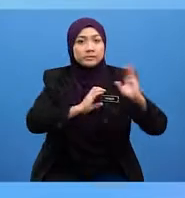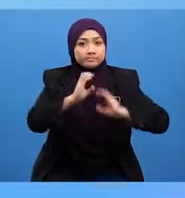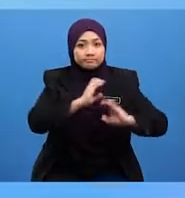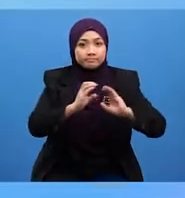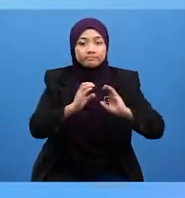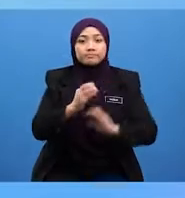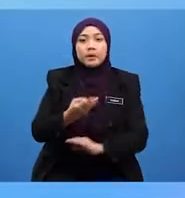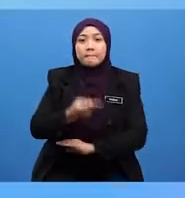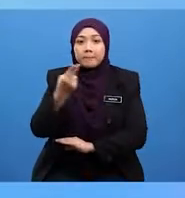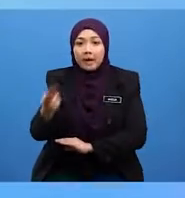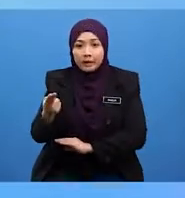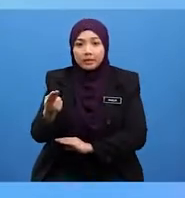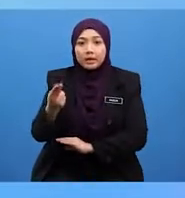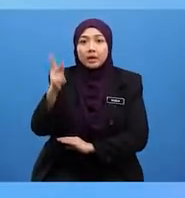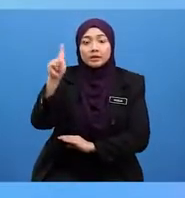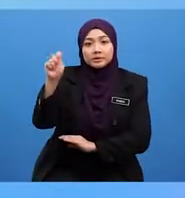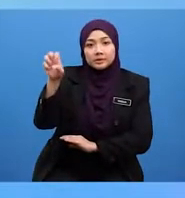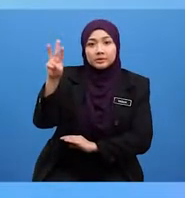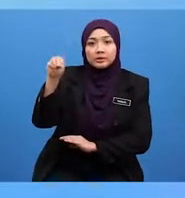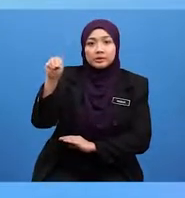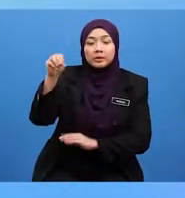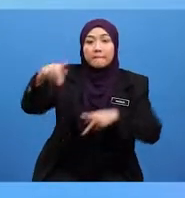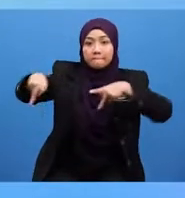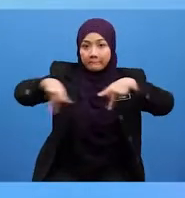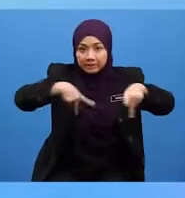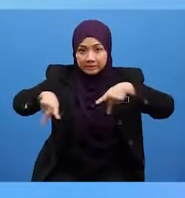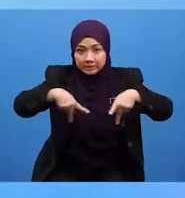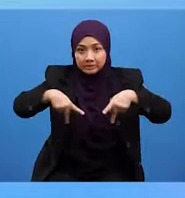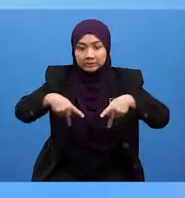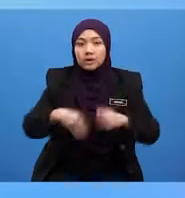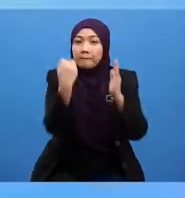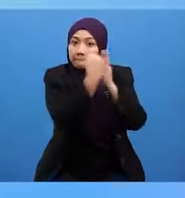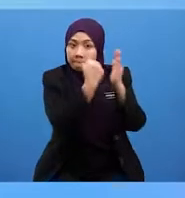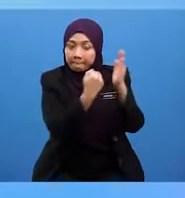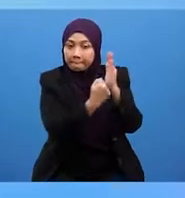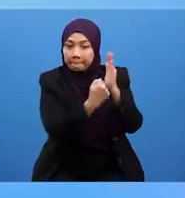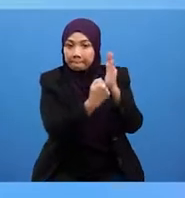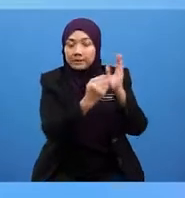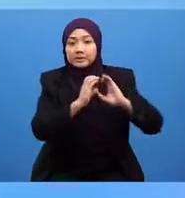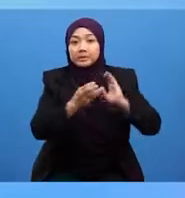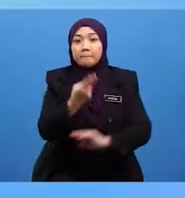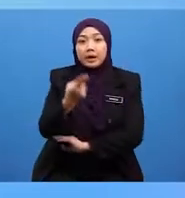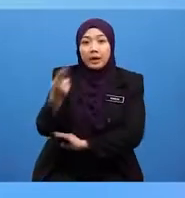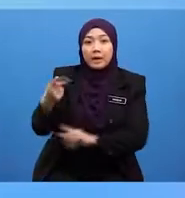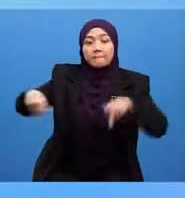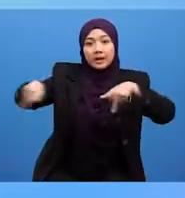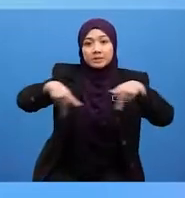bahan termoplastik, menyenaraikan ciri bahan plastik